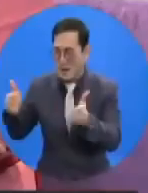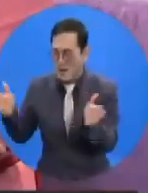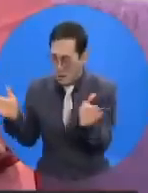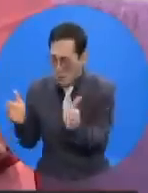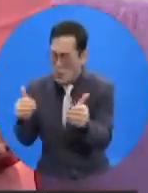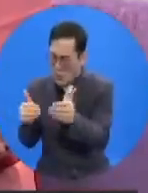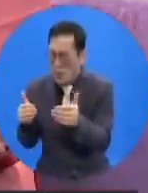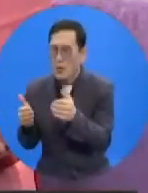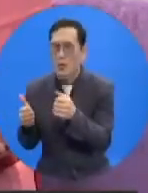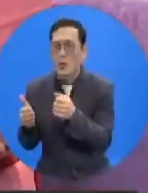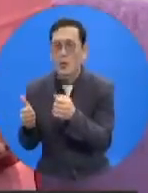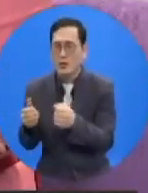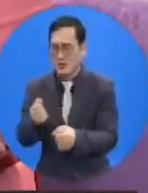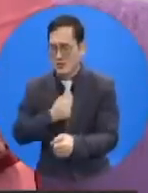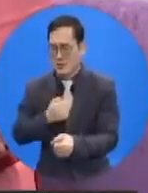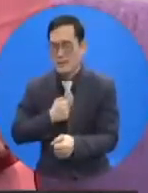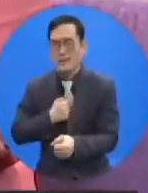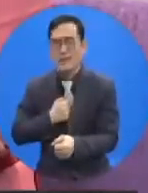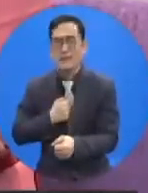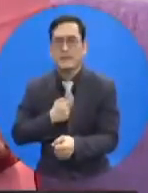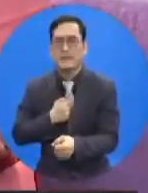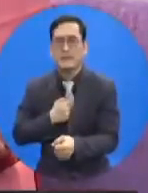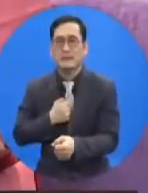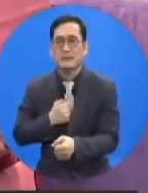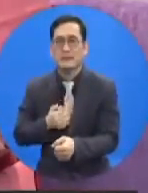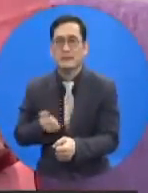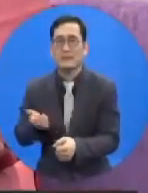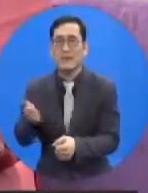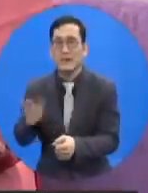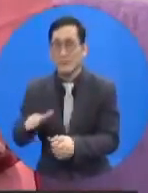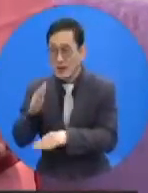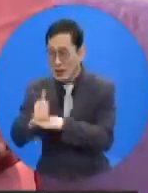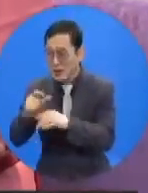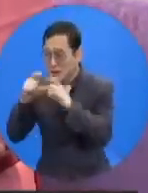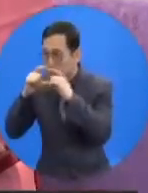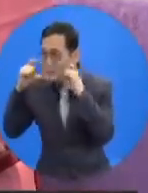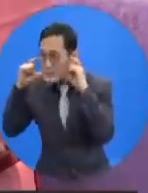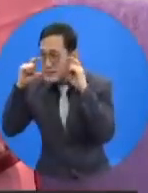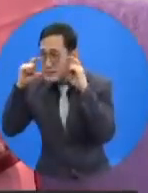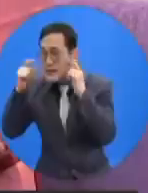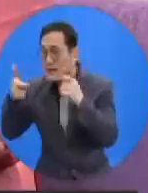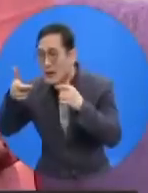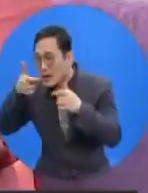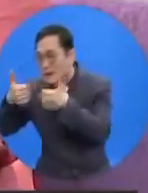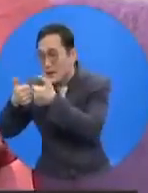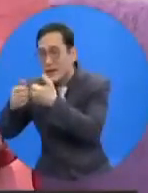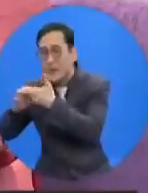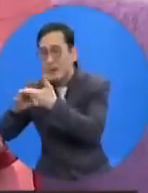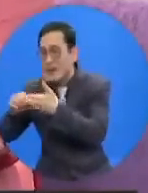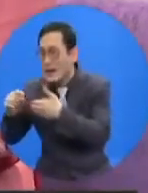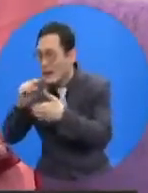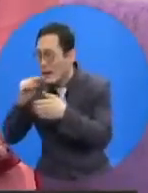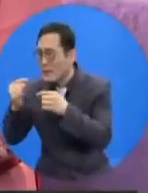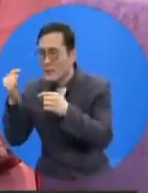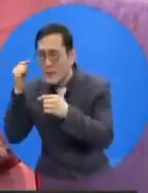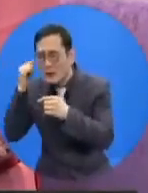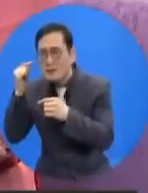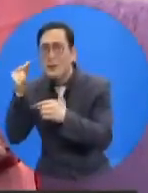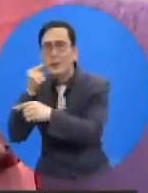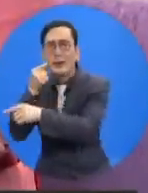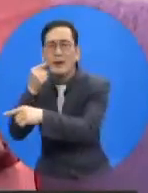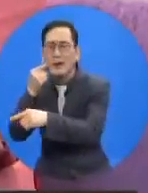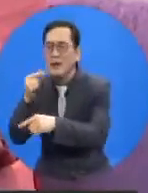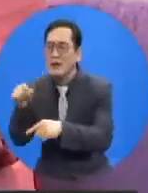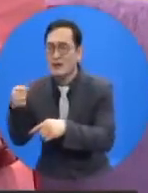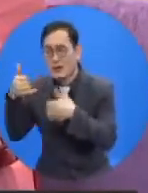알지만 마스크 쓰고 일을 도저히 할 수가 없으니까 마스크 쓰지 못하고 했다가 확진돼서 이런 비극까지 왔다. 혼자 얼마나 자책을 하고 계실까.